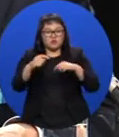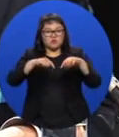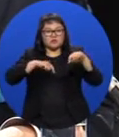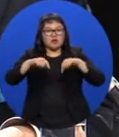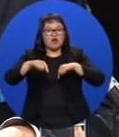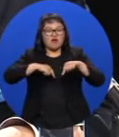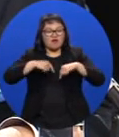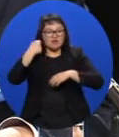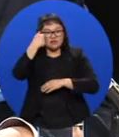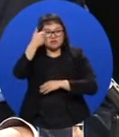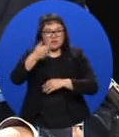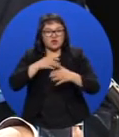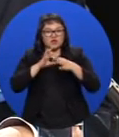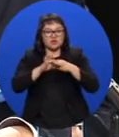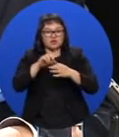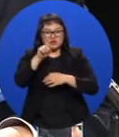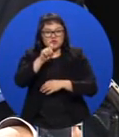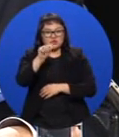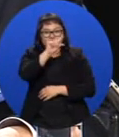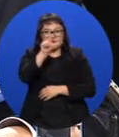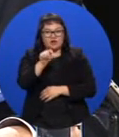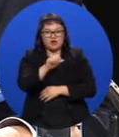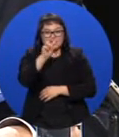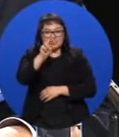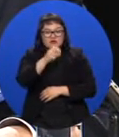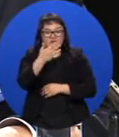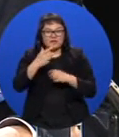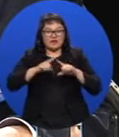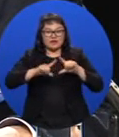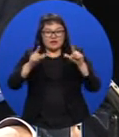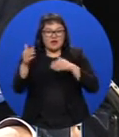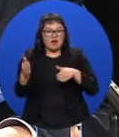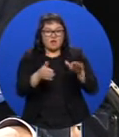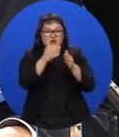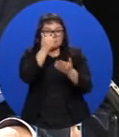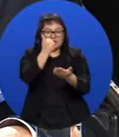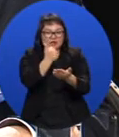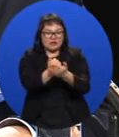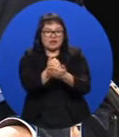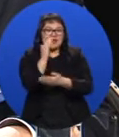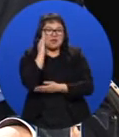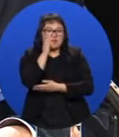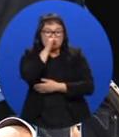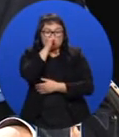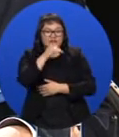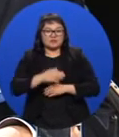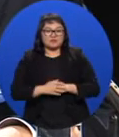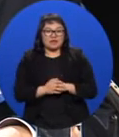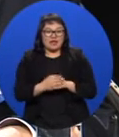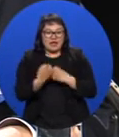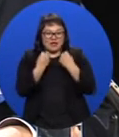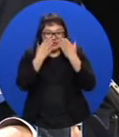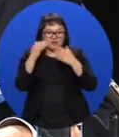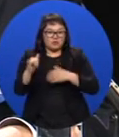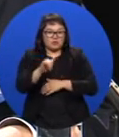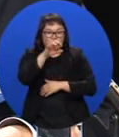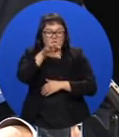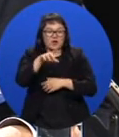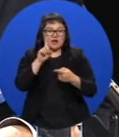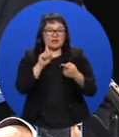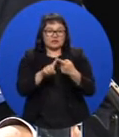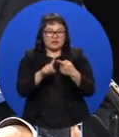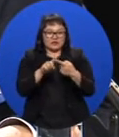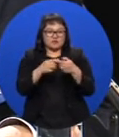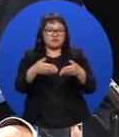제가 11월 28일 도정질문을 통해서 원희룡 지사께 얘기를 했죠. 이렇게 신공항에 대해서 제2공항에